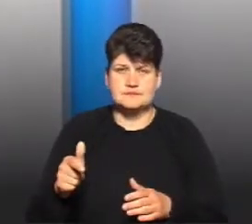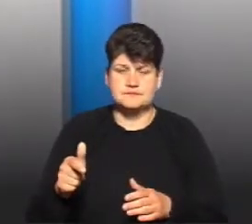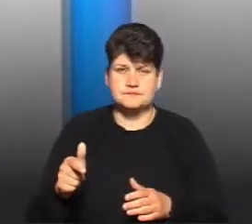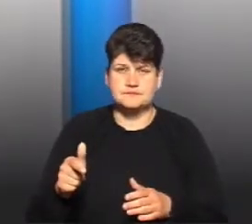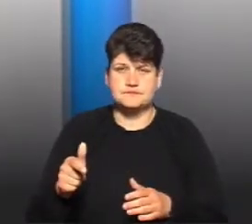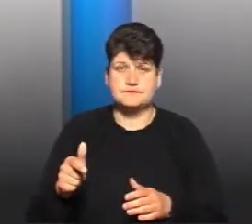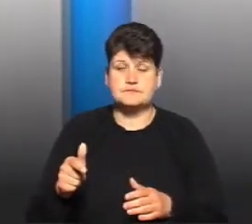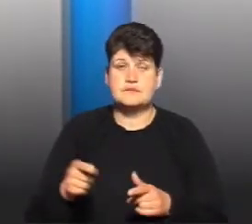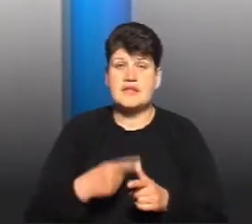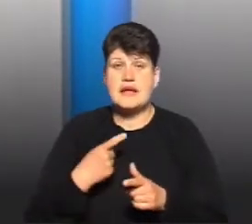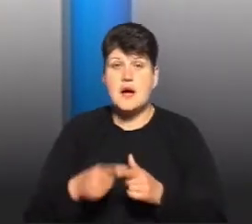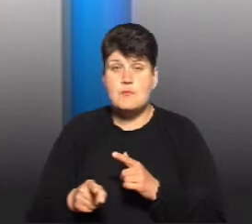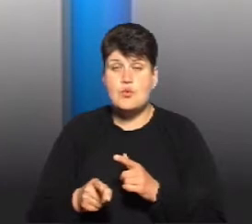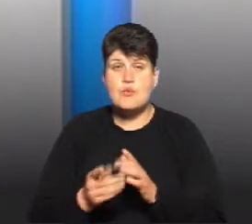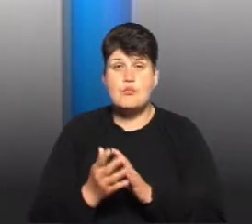або почергово,